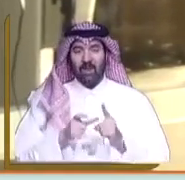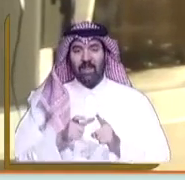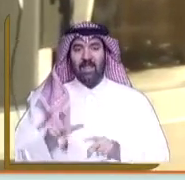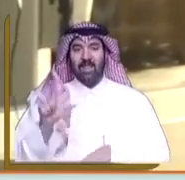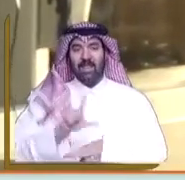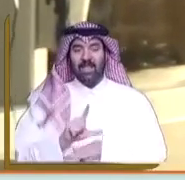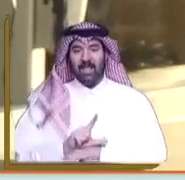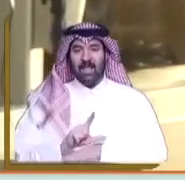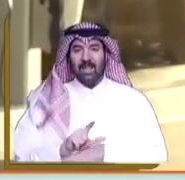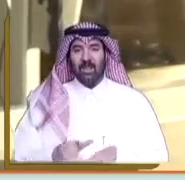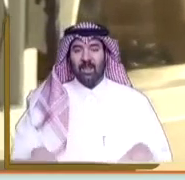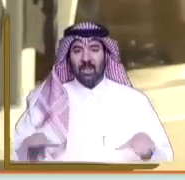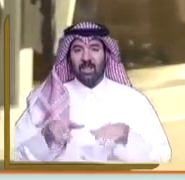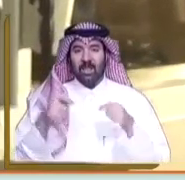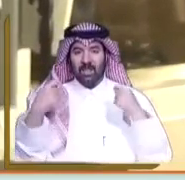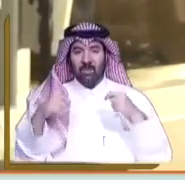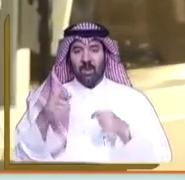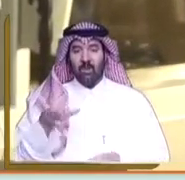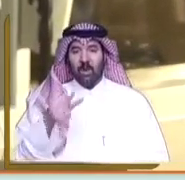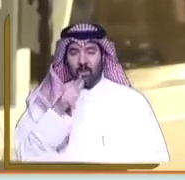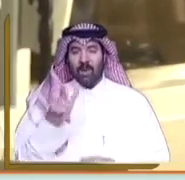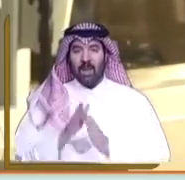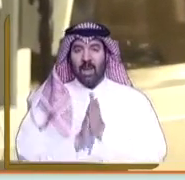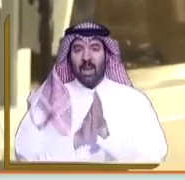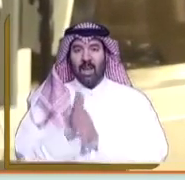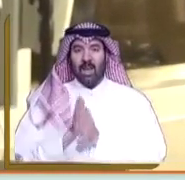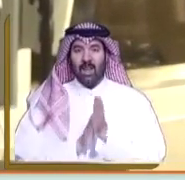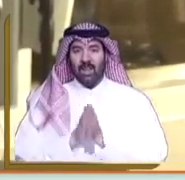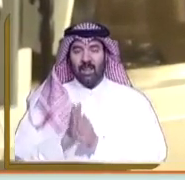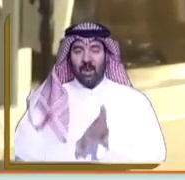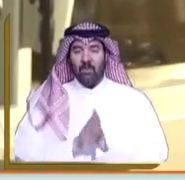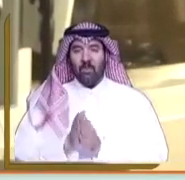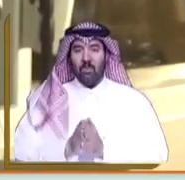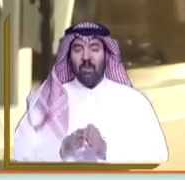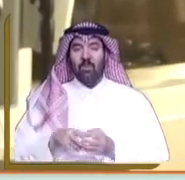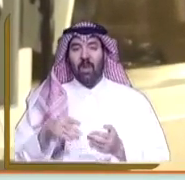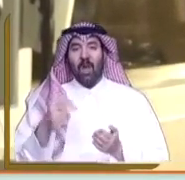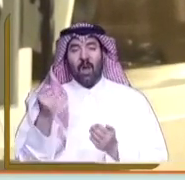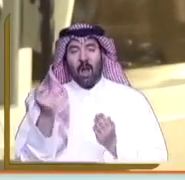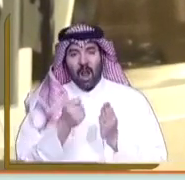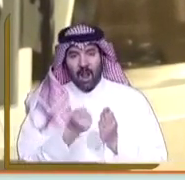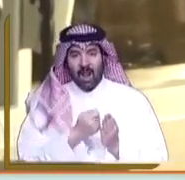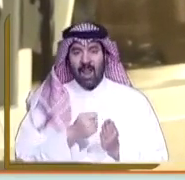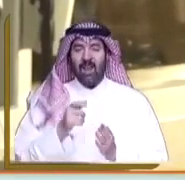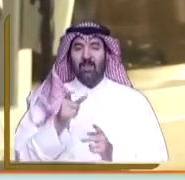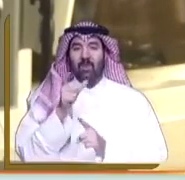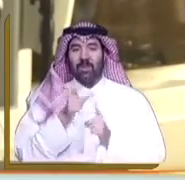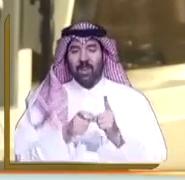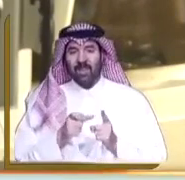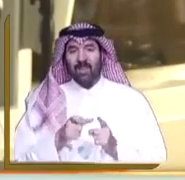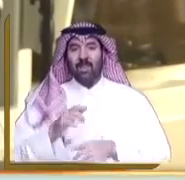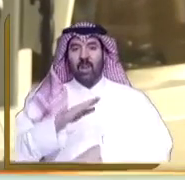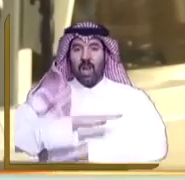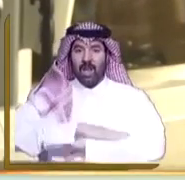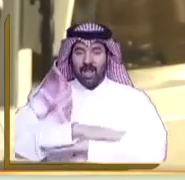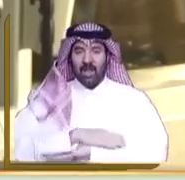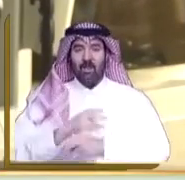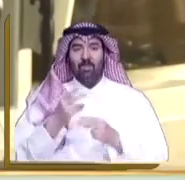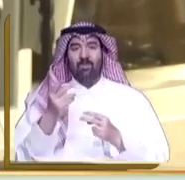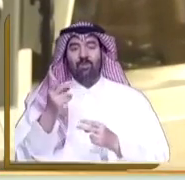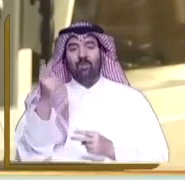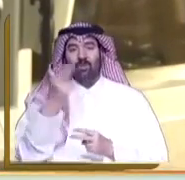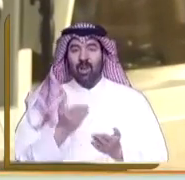بن سلمان بن عبد العزيز. الاهتمام بالمثقفين والثقافة وأيضا الأدب والشعر وأيضا